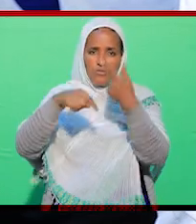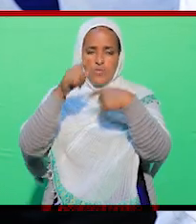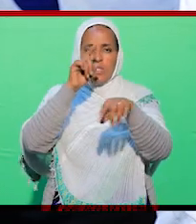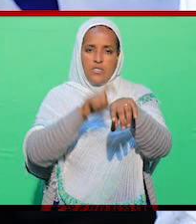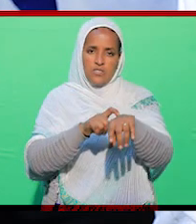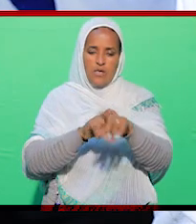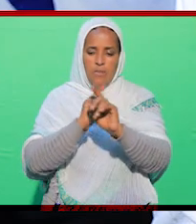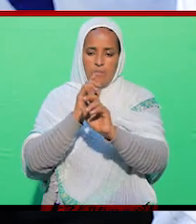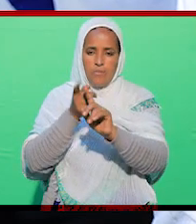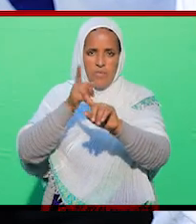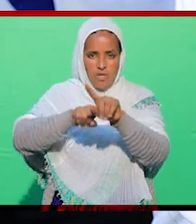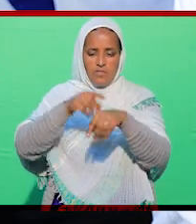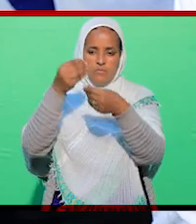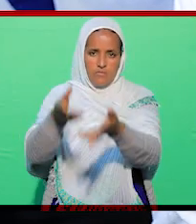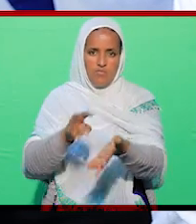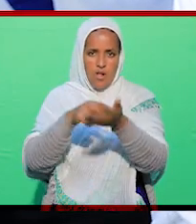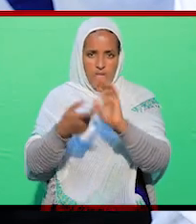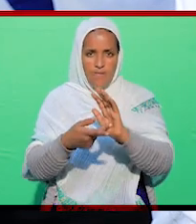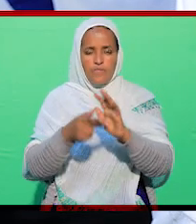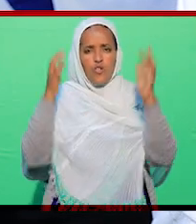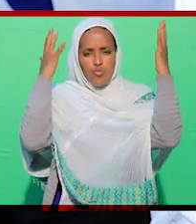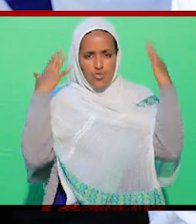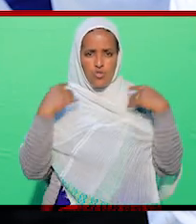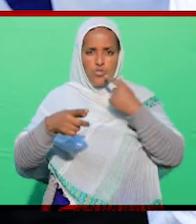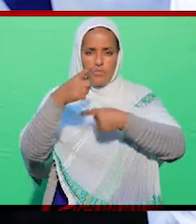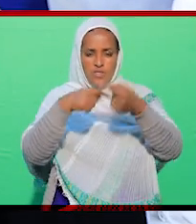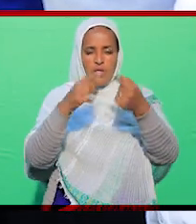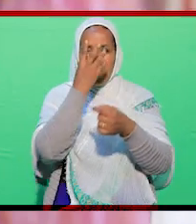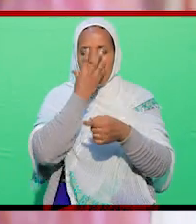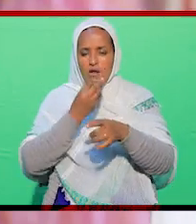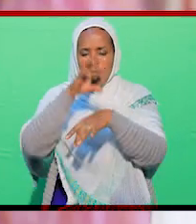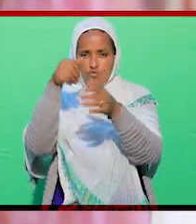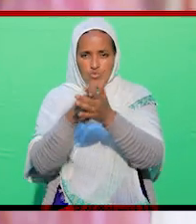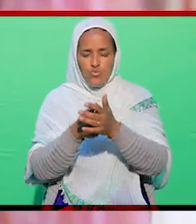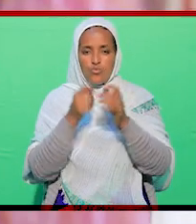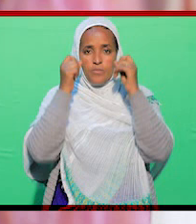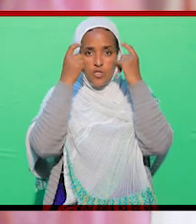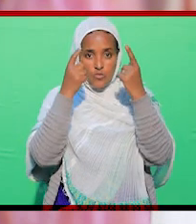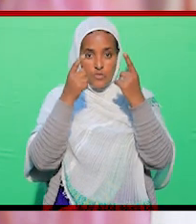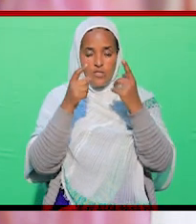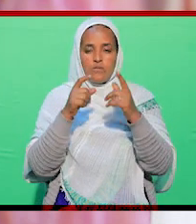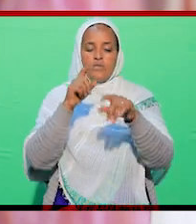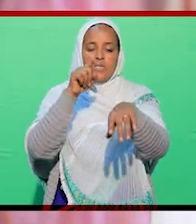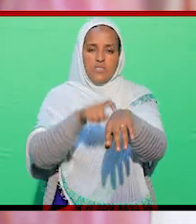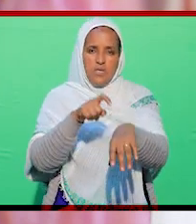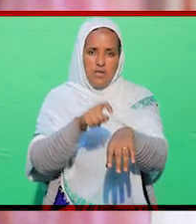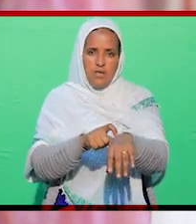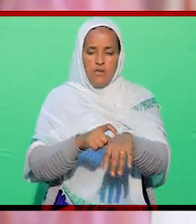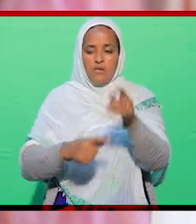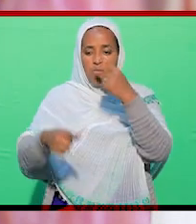በዕለተ ምጽአት ነው። ያ ማለት የክርስቶስ መምጣት ማለት ነው። ክርስቶስ ሲመጣ፣ ሙሽራው ሲመጣ፣ ያንቀላፉት